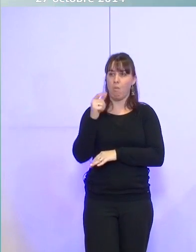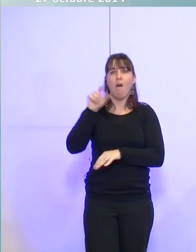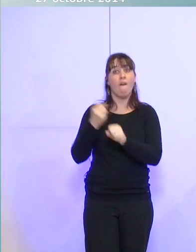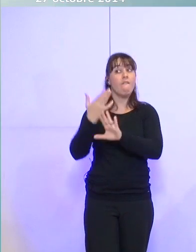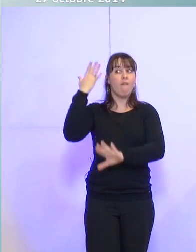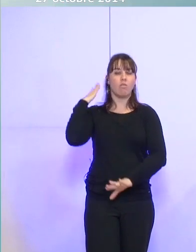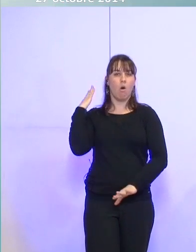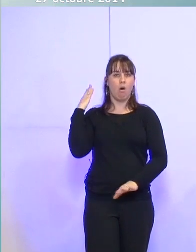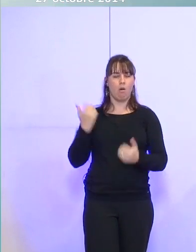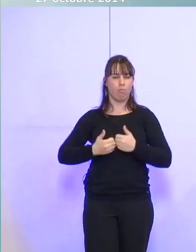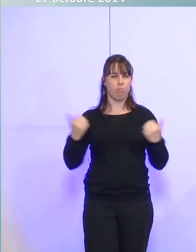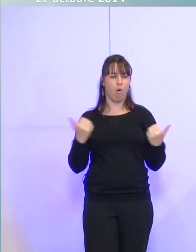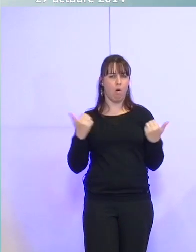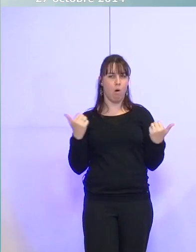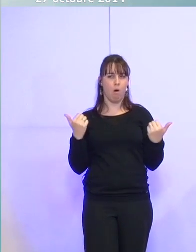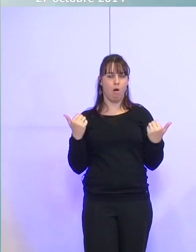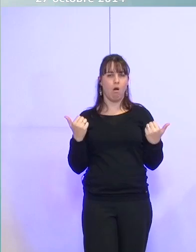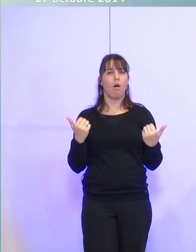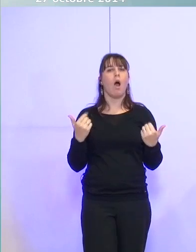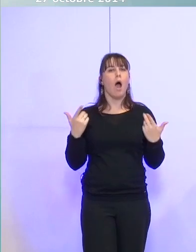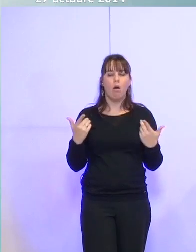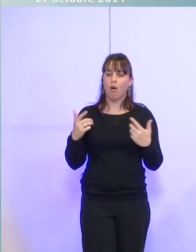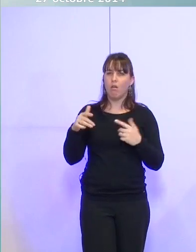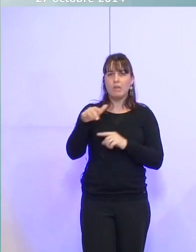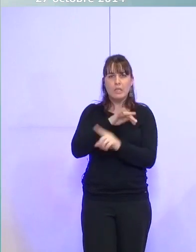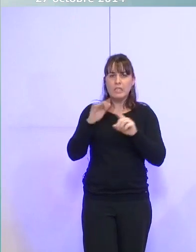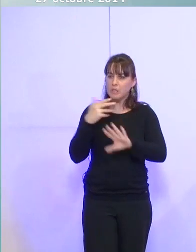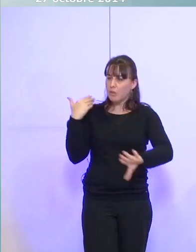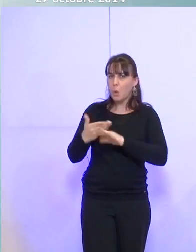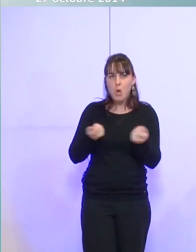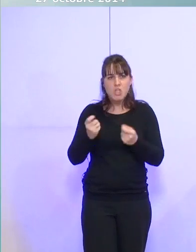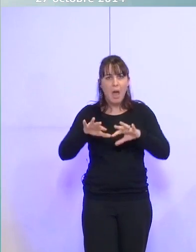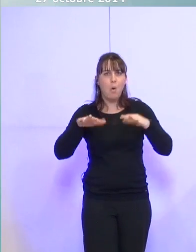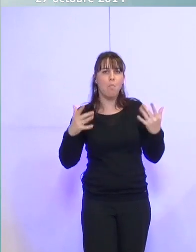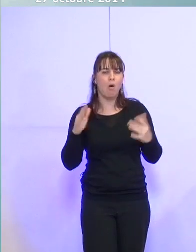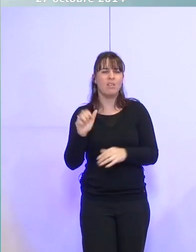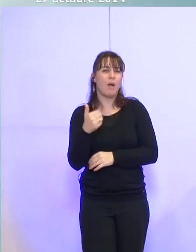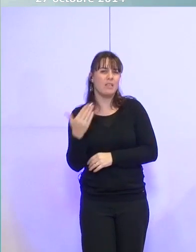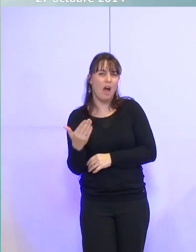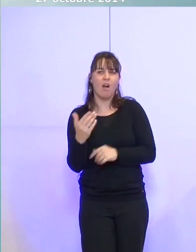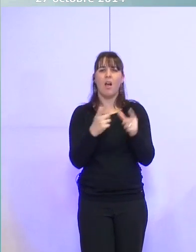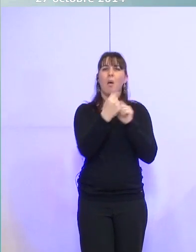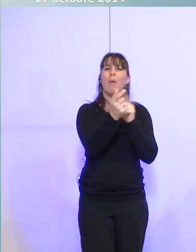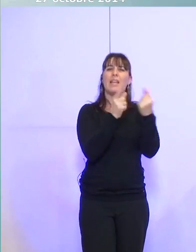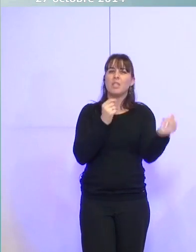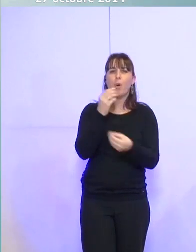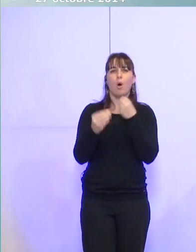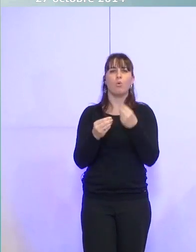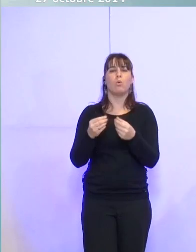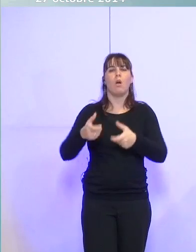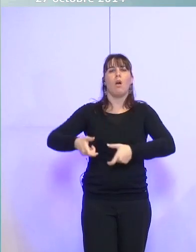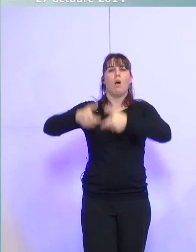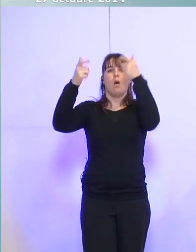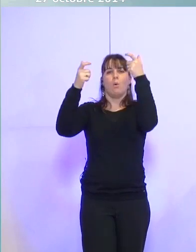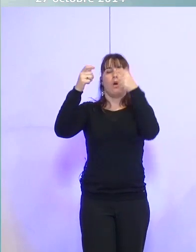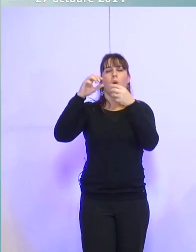vingtaine d'années. Le contexte n'est donc pas de savoir comment nous allons gérer seulement Alpexpo, le Palais des Sports et le World Trade Center, mais